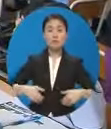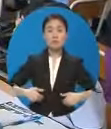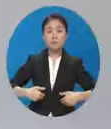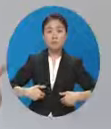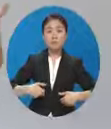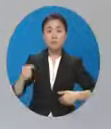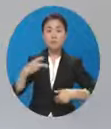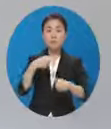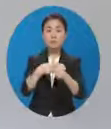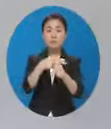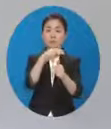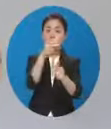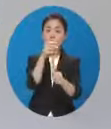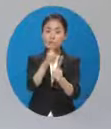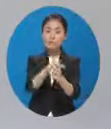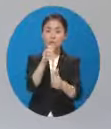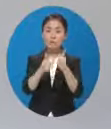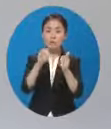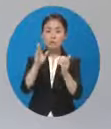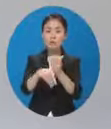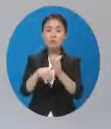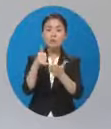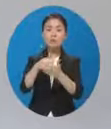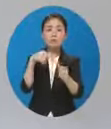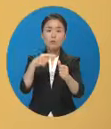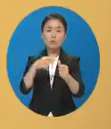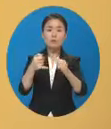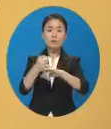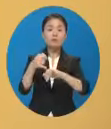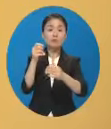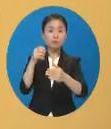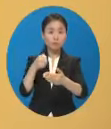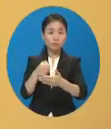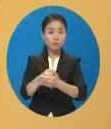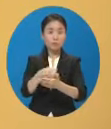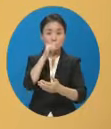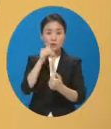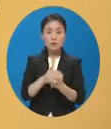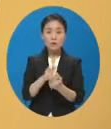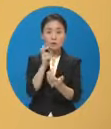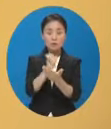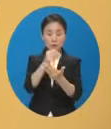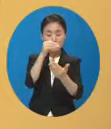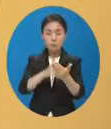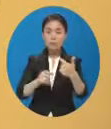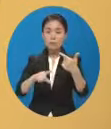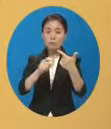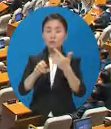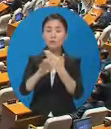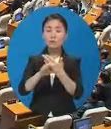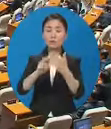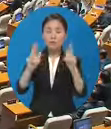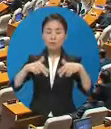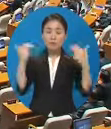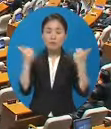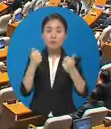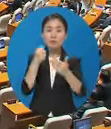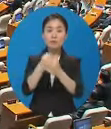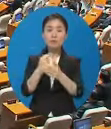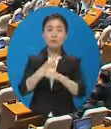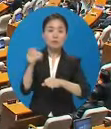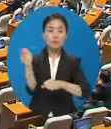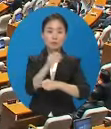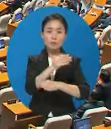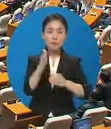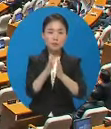교원이면 고시에서 인성 검증을 의무화했습니다 법안은 이르면 6월 임시국회에서 제정돼 내년부터 시행될 예정입니다